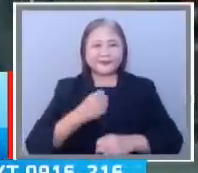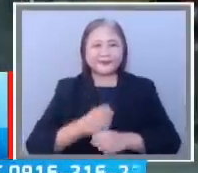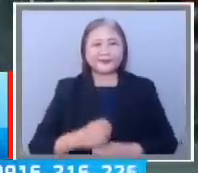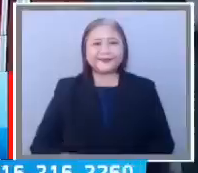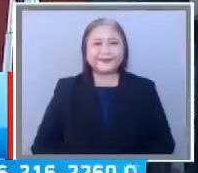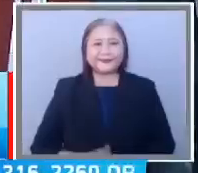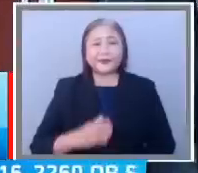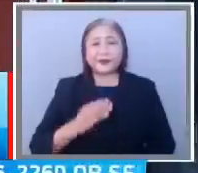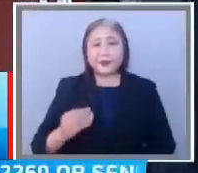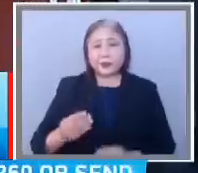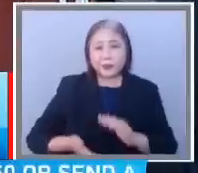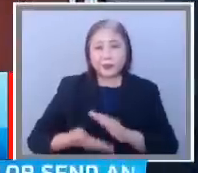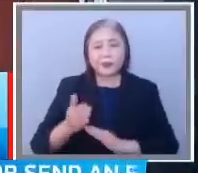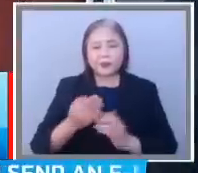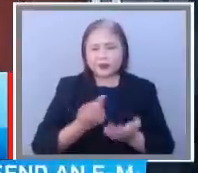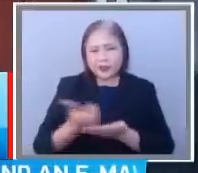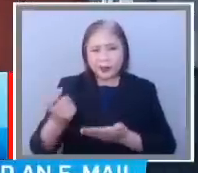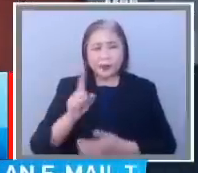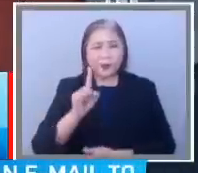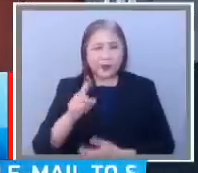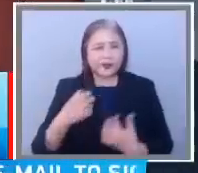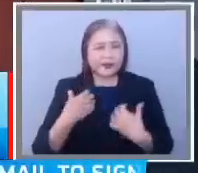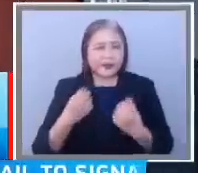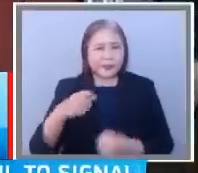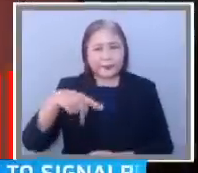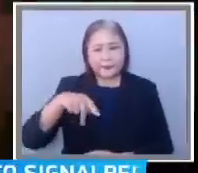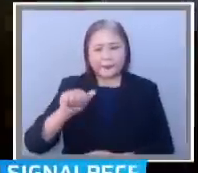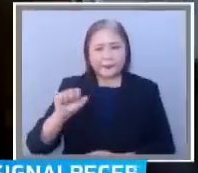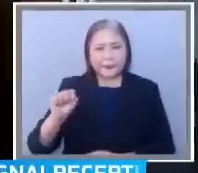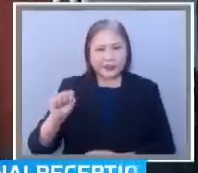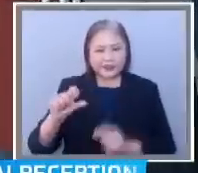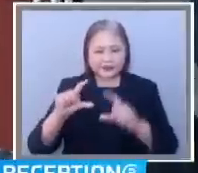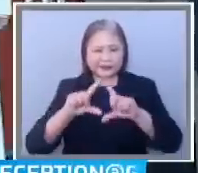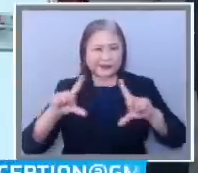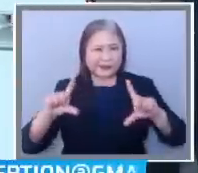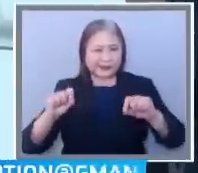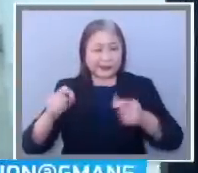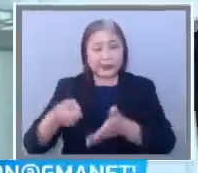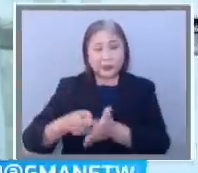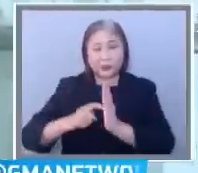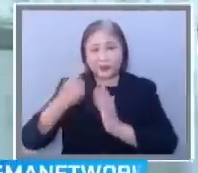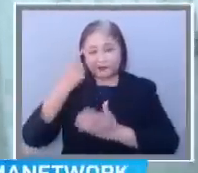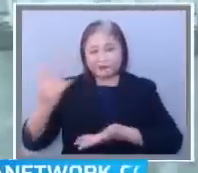sa One Health Pass na required sa mga pumapasok sa Pilipinas.